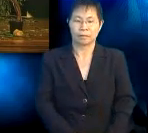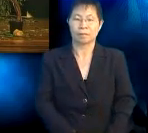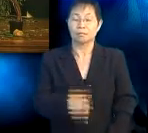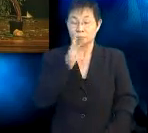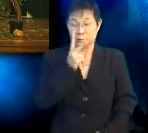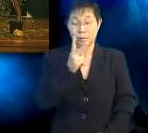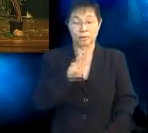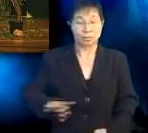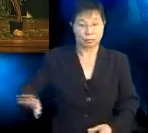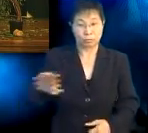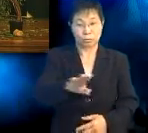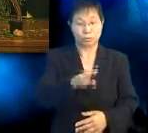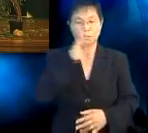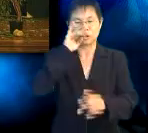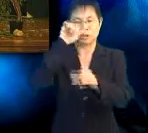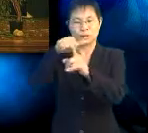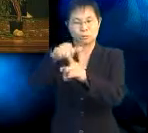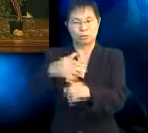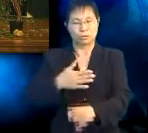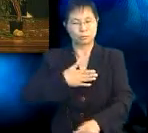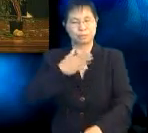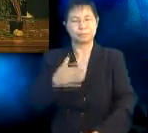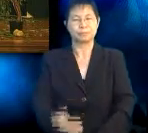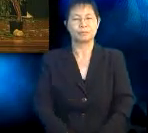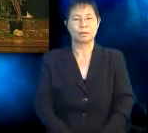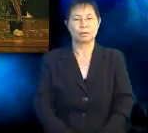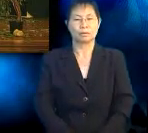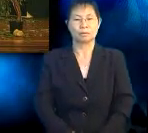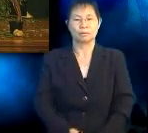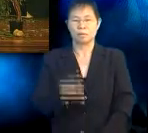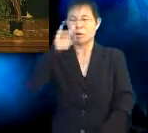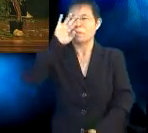Nampaknya kamu semua telah menipu aku. Kamu bohong!